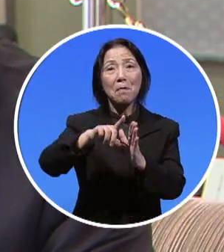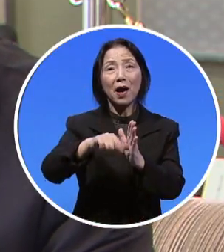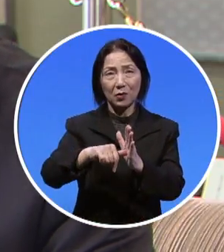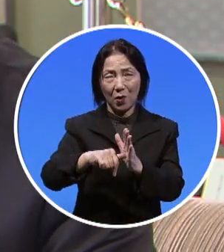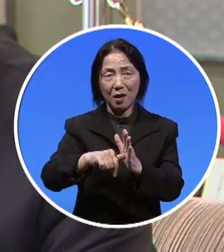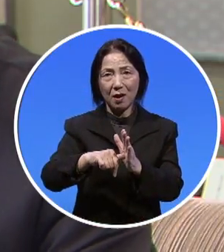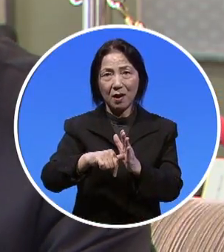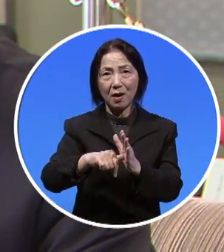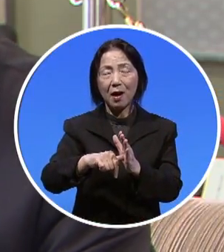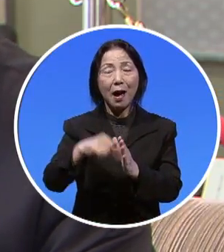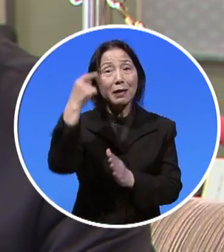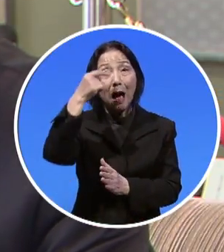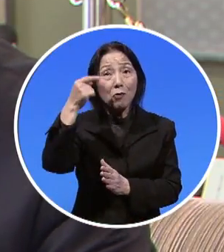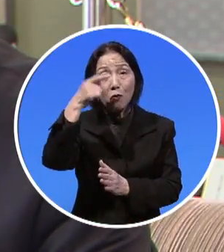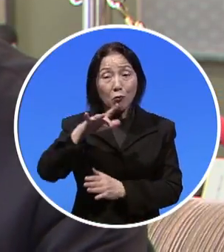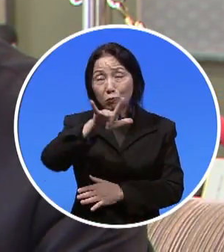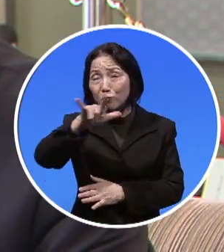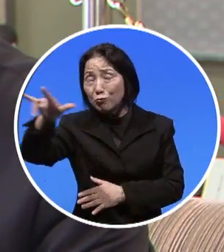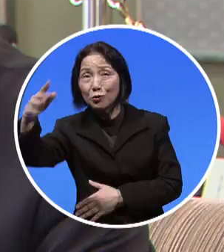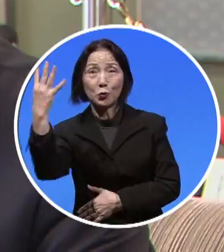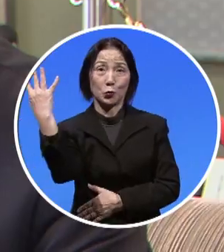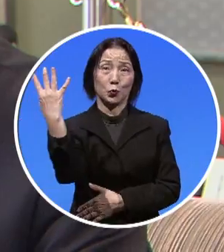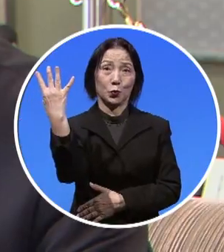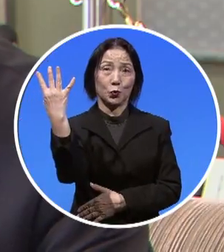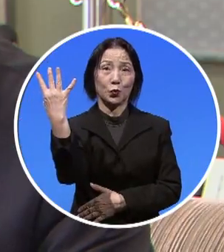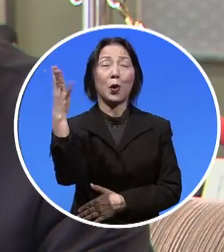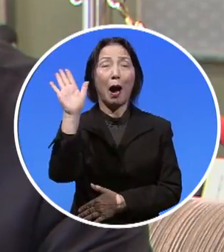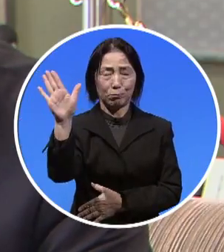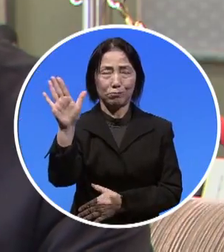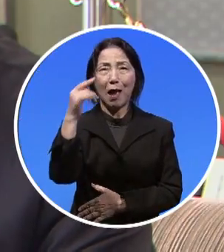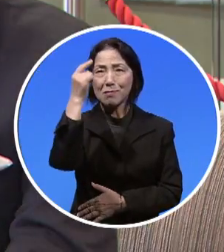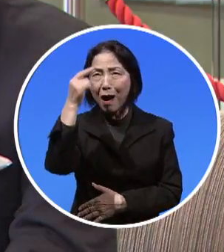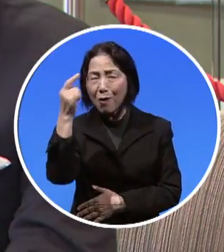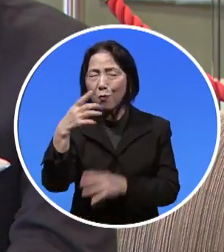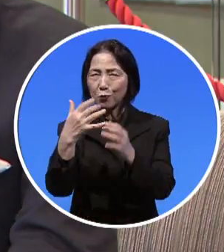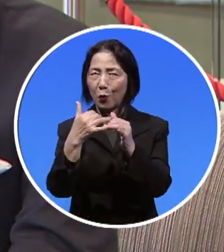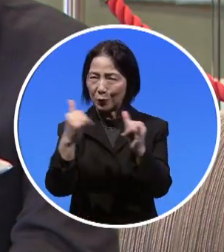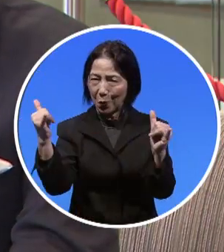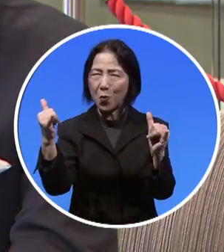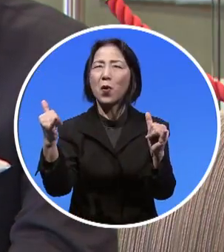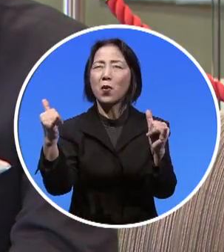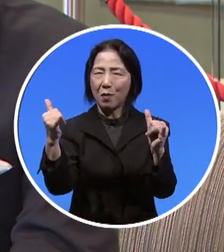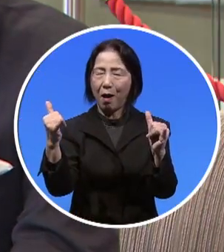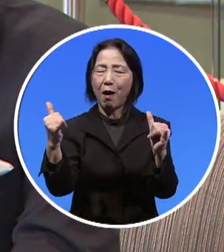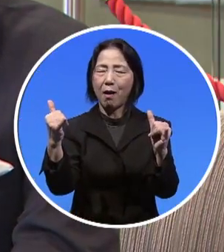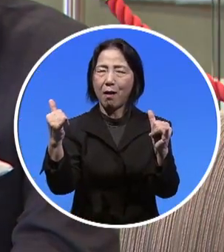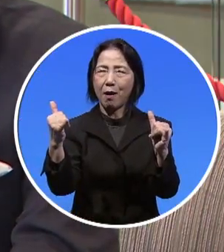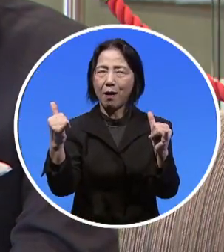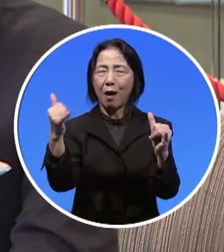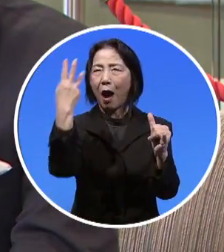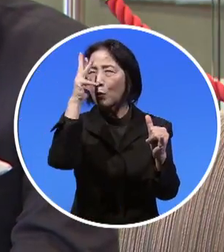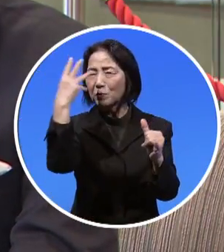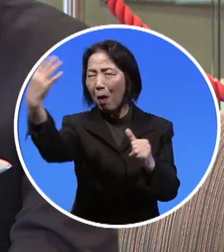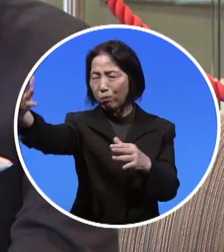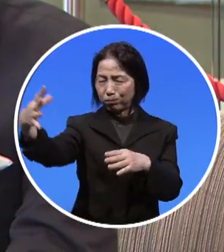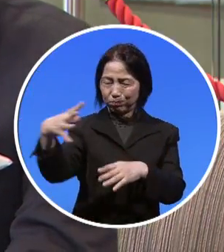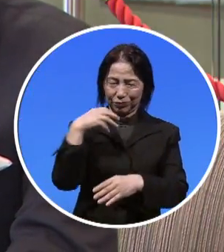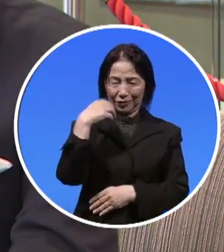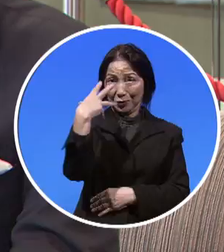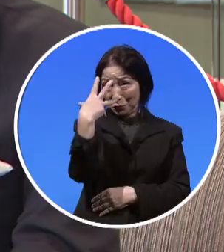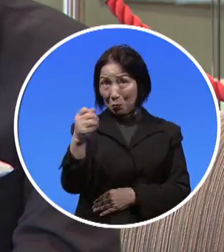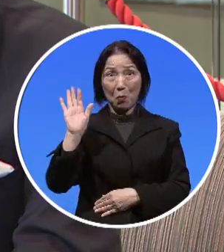鹿児島は海外空路余裕音路線を持っておりますのでその海外の国いっ具にの方が